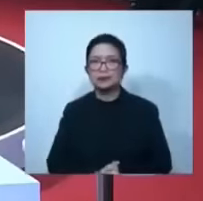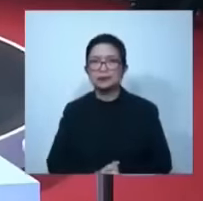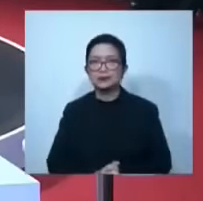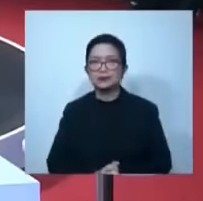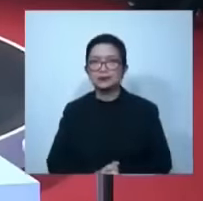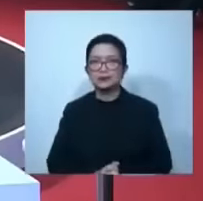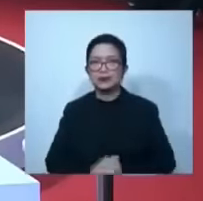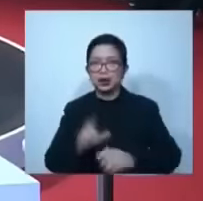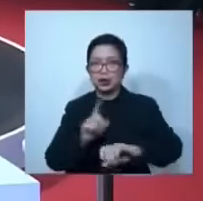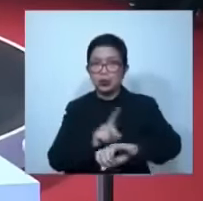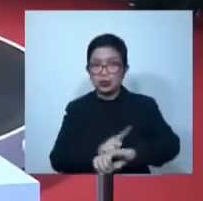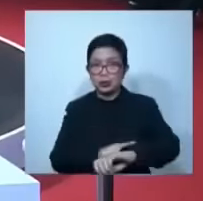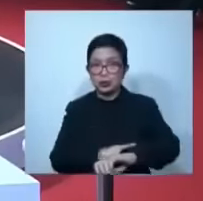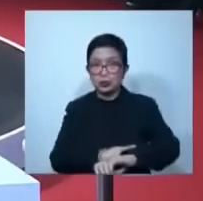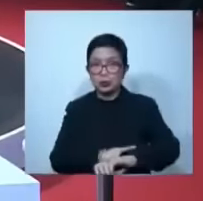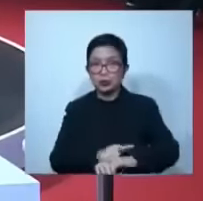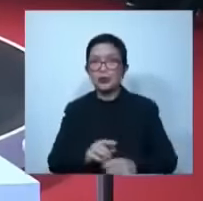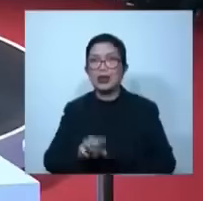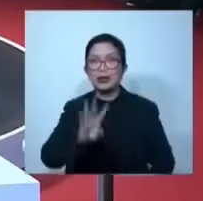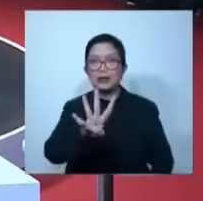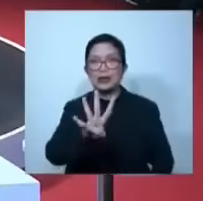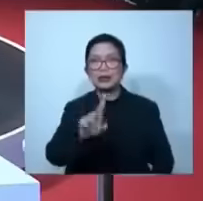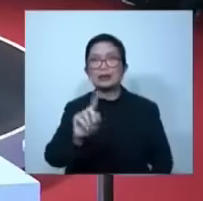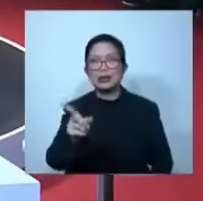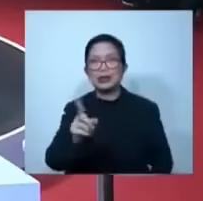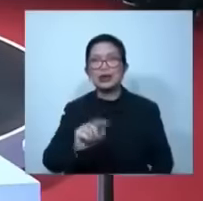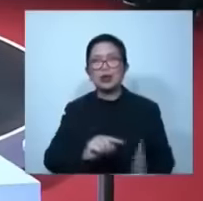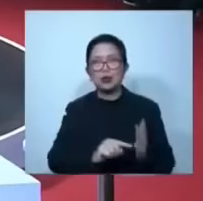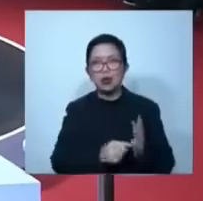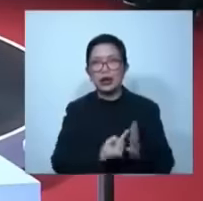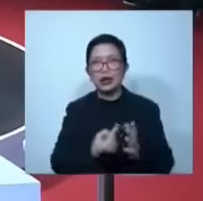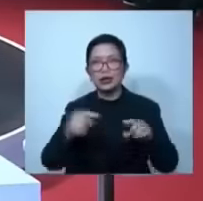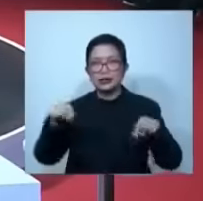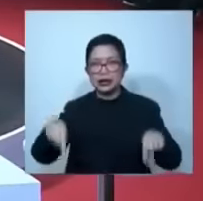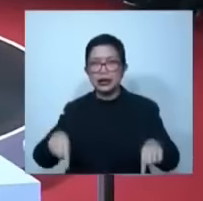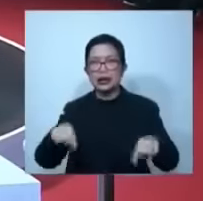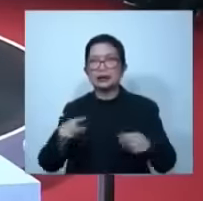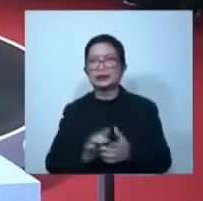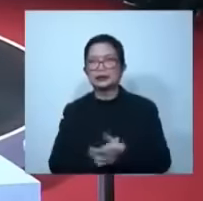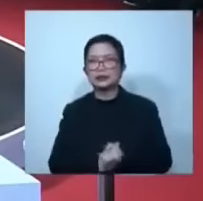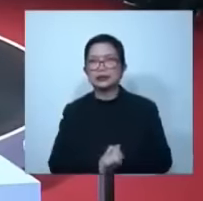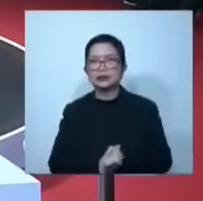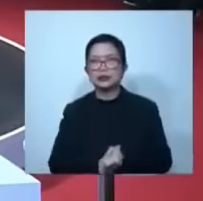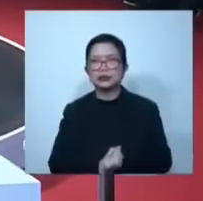Pak Anies, waktu Bapak adalah 4 menit dimulai dari sekarang.